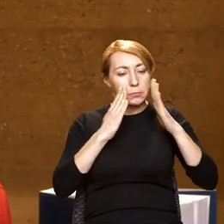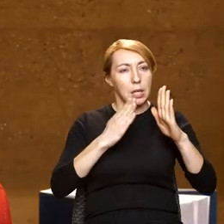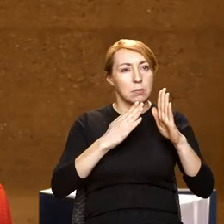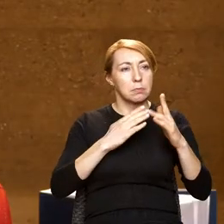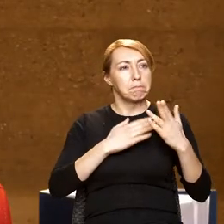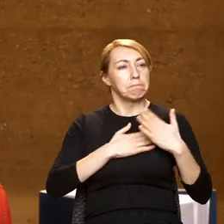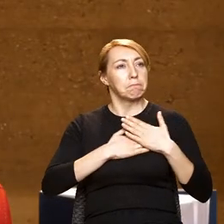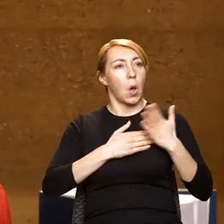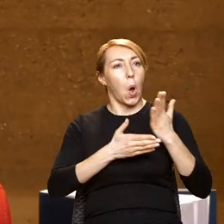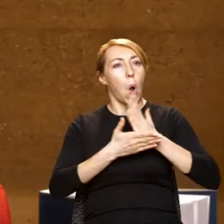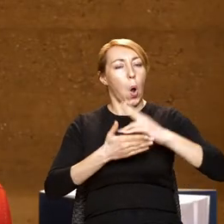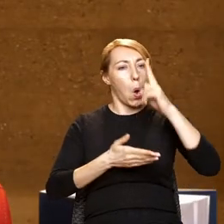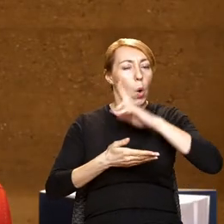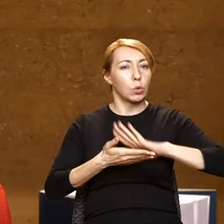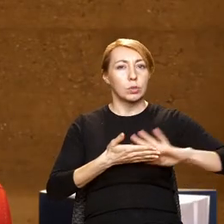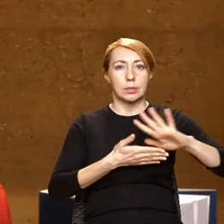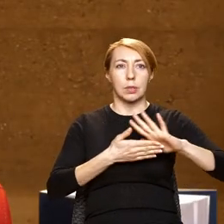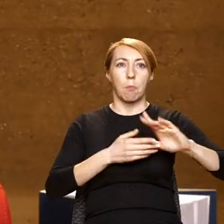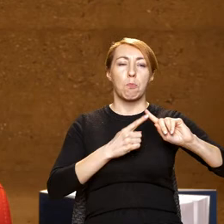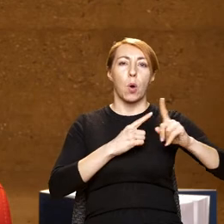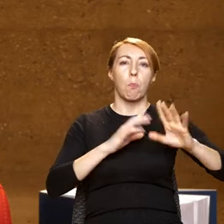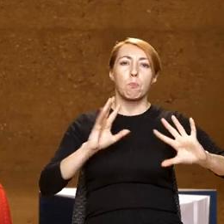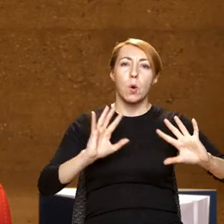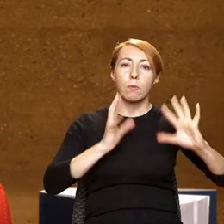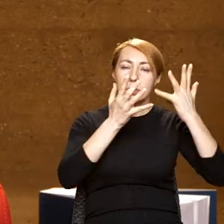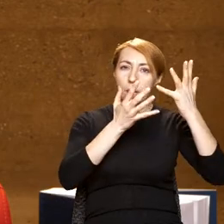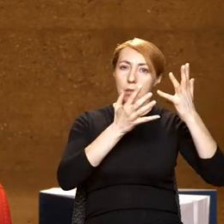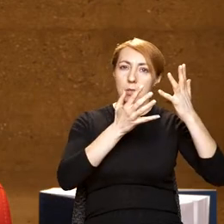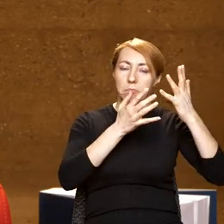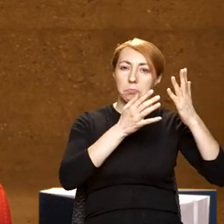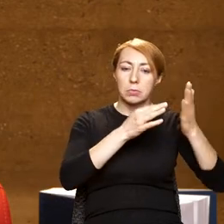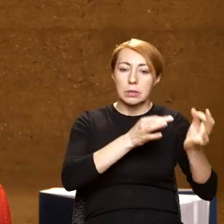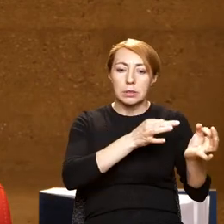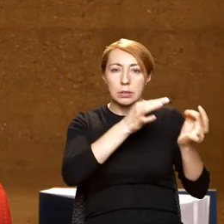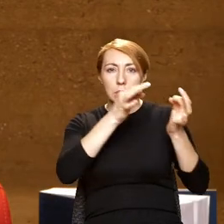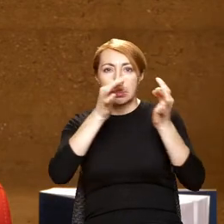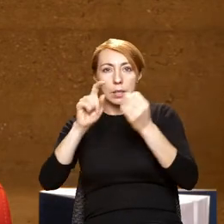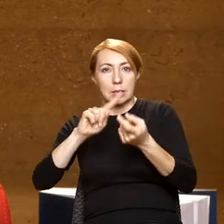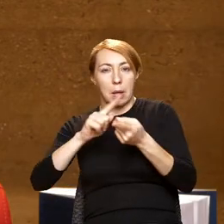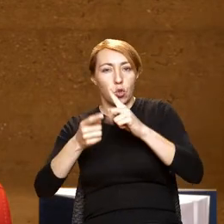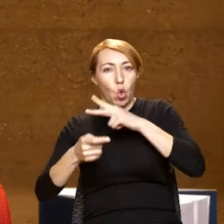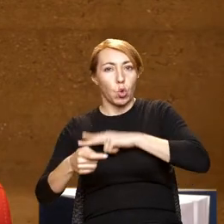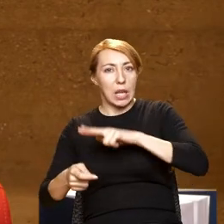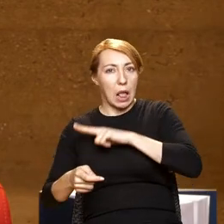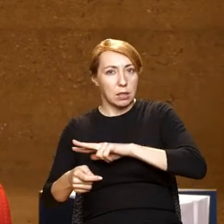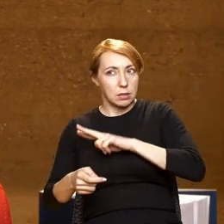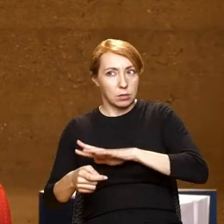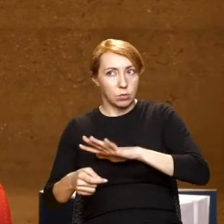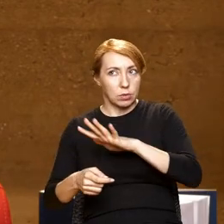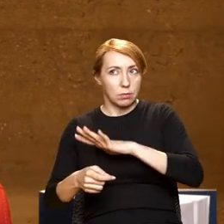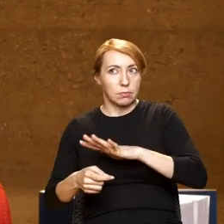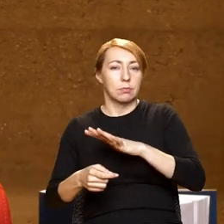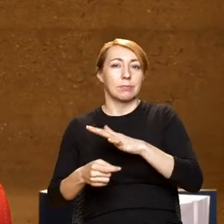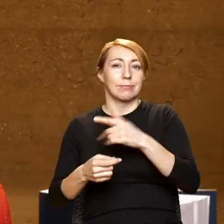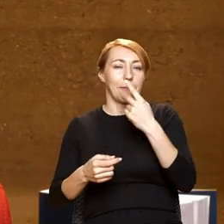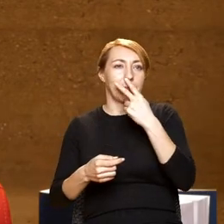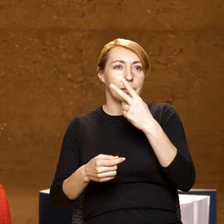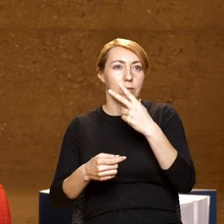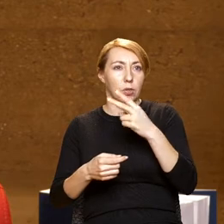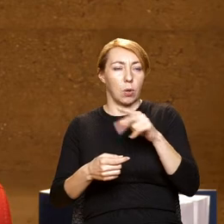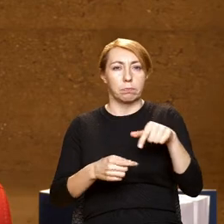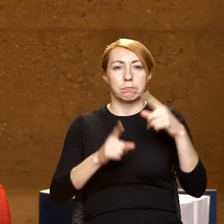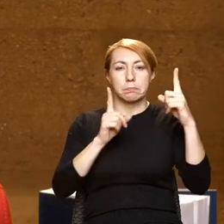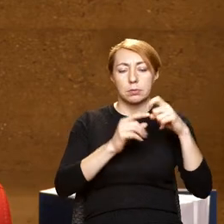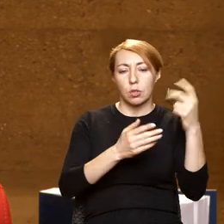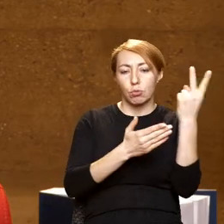narracji, takiej popowstaniowo-patriotycznej narracji do socjalistycznej. bo widać, jak oni zaczynają czytać,